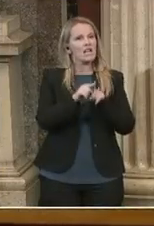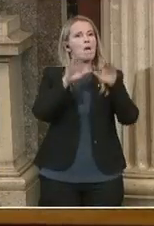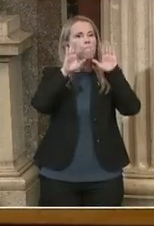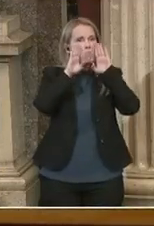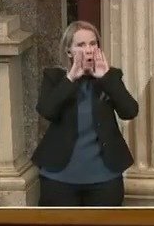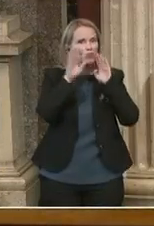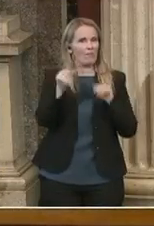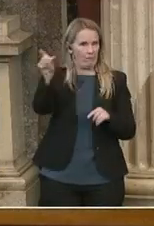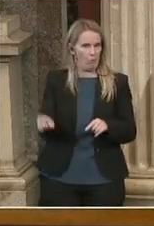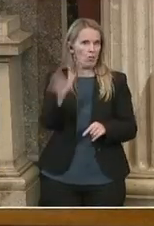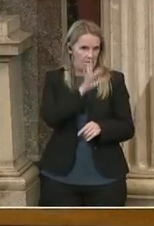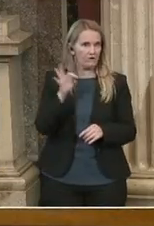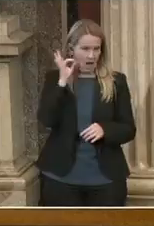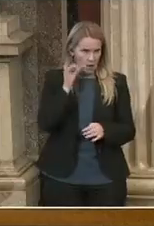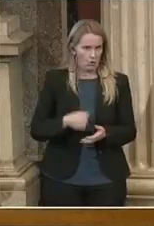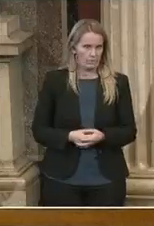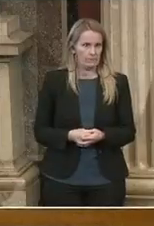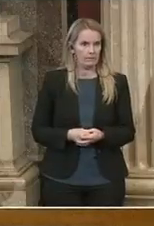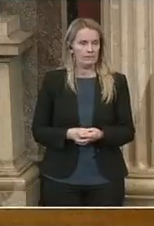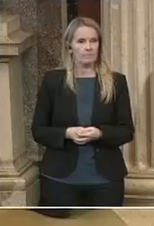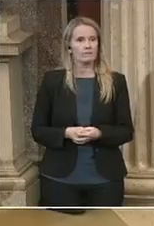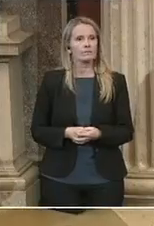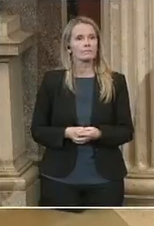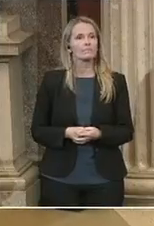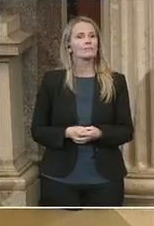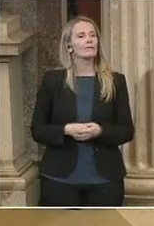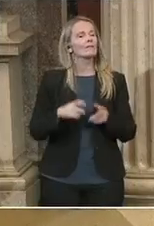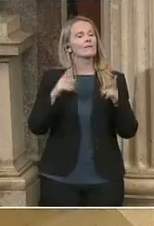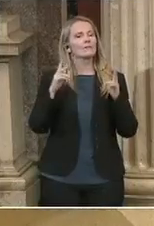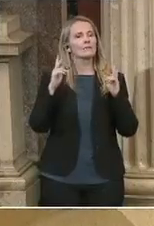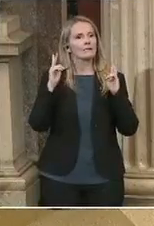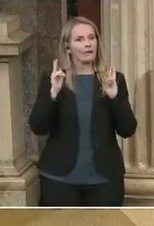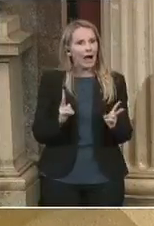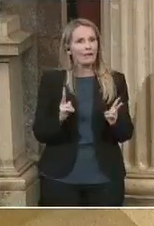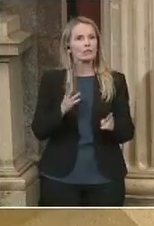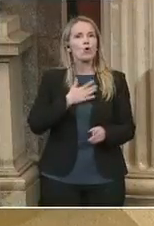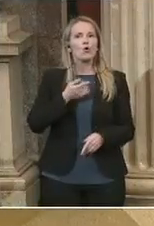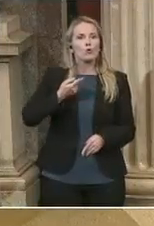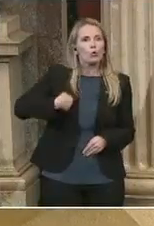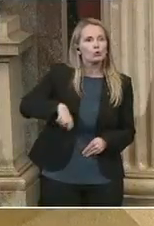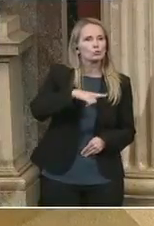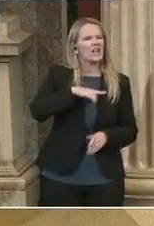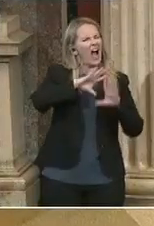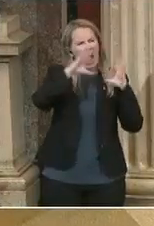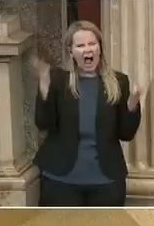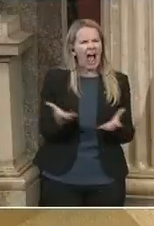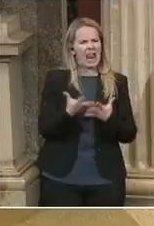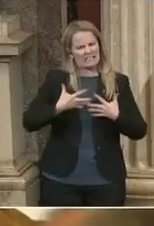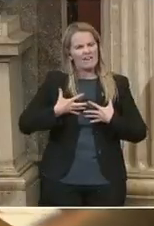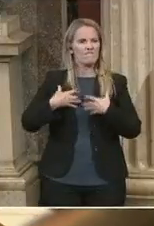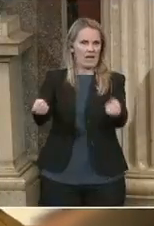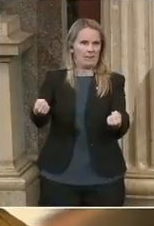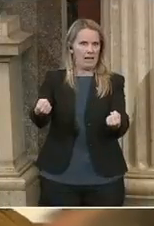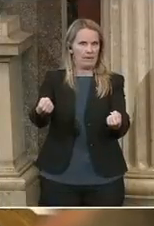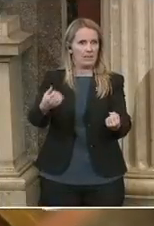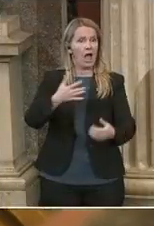von ihr man kann uns alles nehmen aber